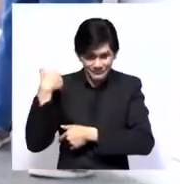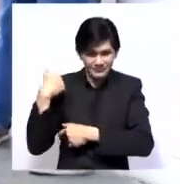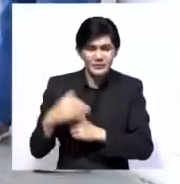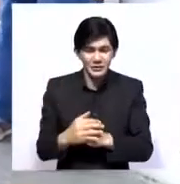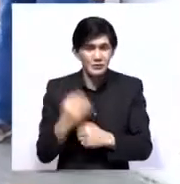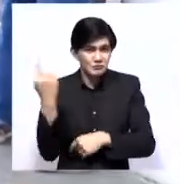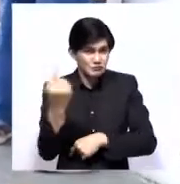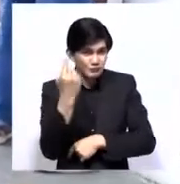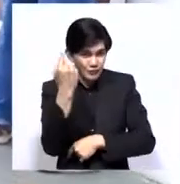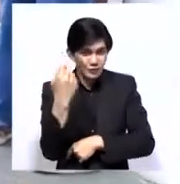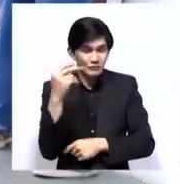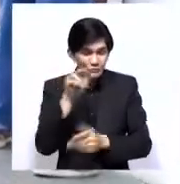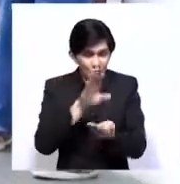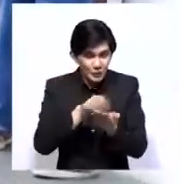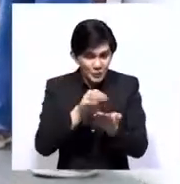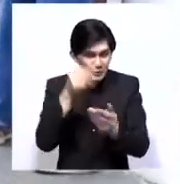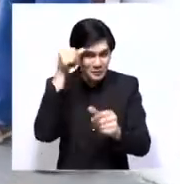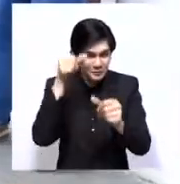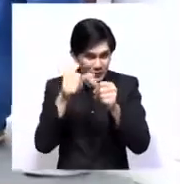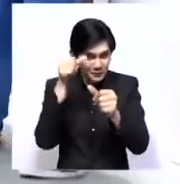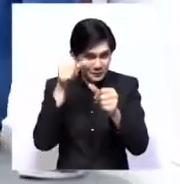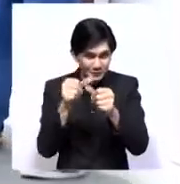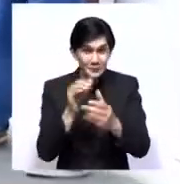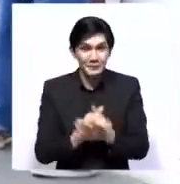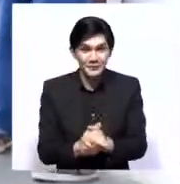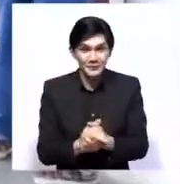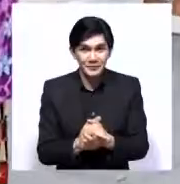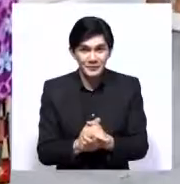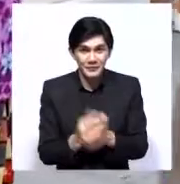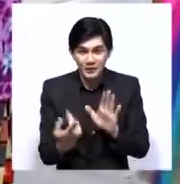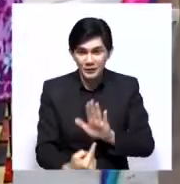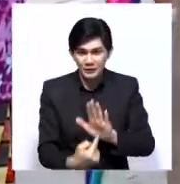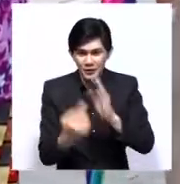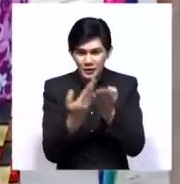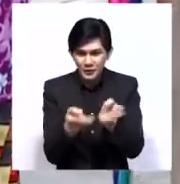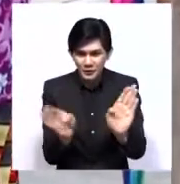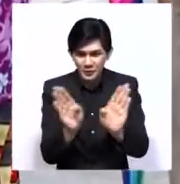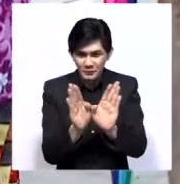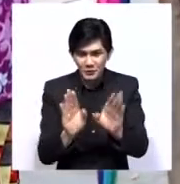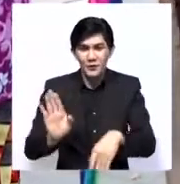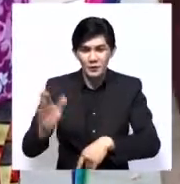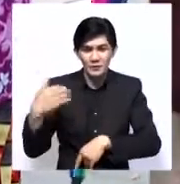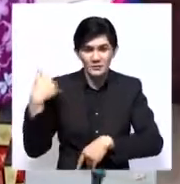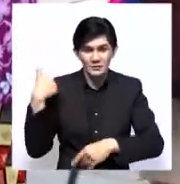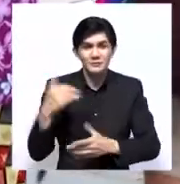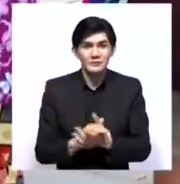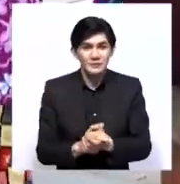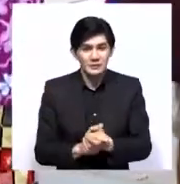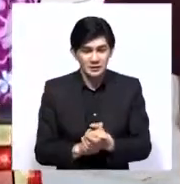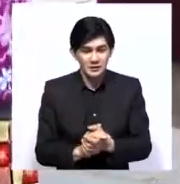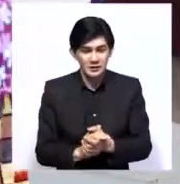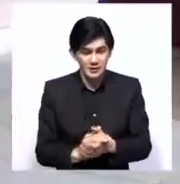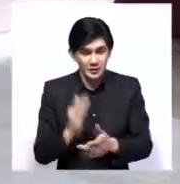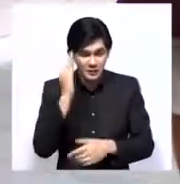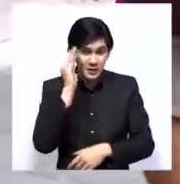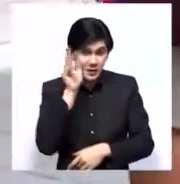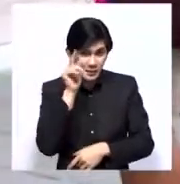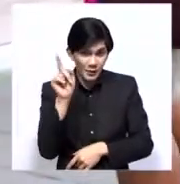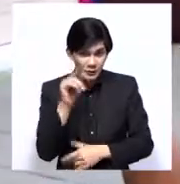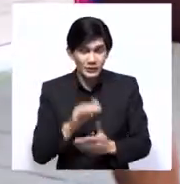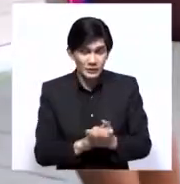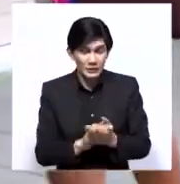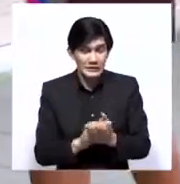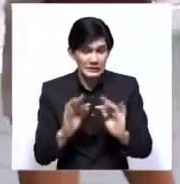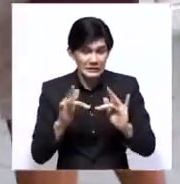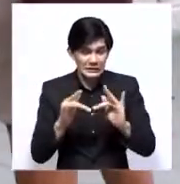าแวะเที่ยวชมและถ่ายรูปเก็บไว้เป็นที่ระลึกนะครับอย่างเช่นครอบครัวอนุญาหงนะครับบอกว่าทราบข่าวในเรื่องนี้นะครับมาจ